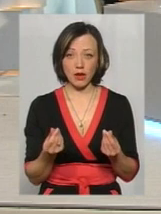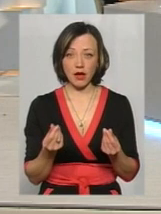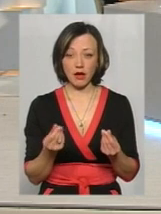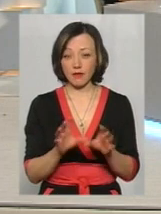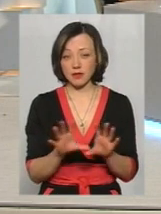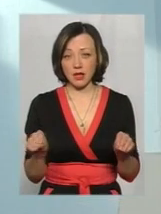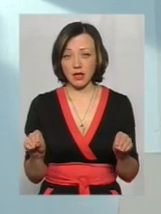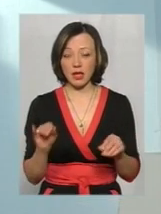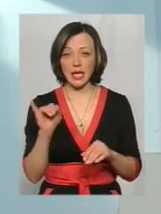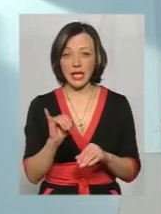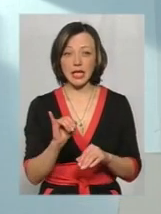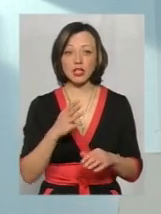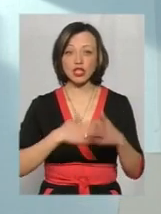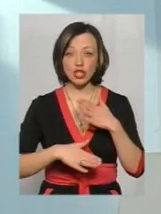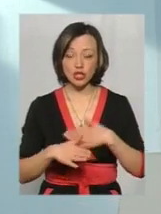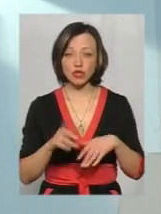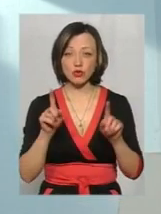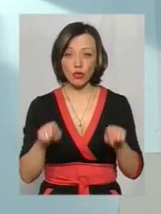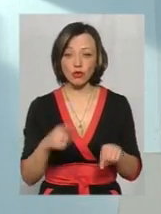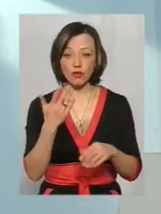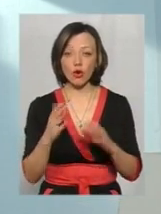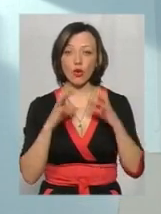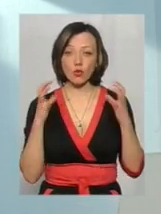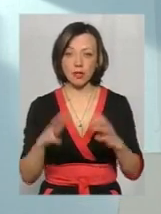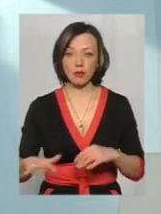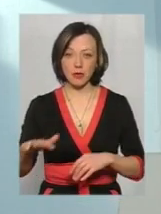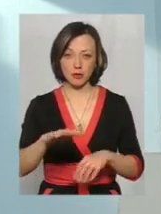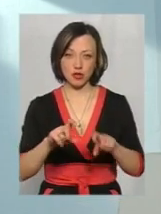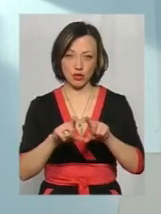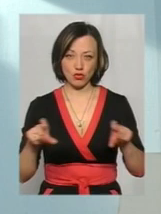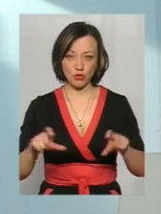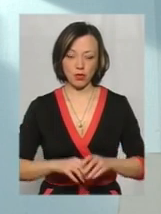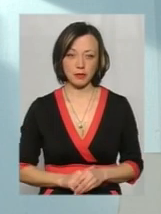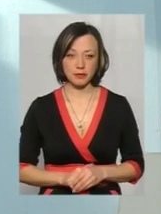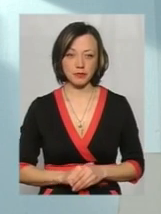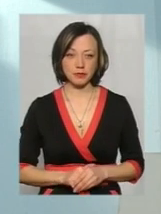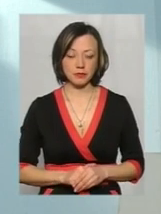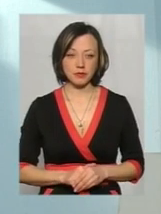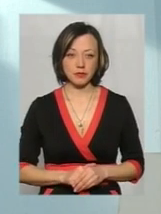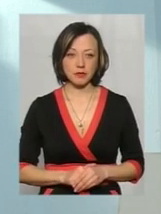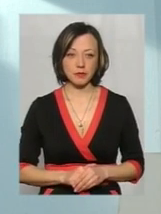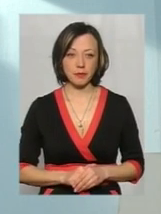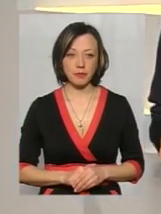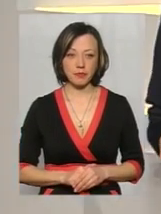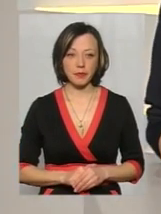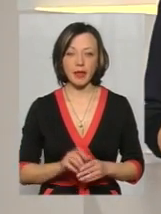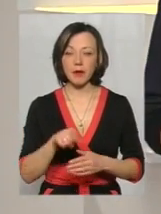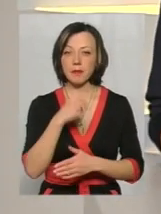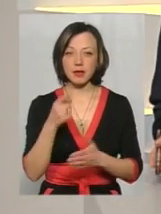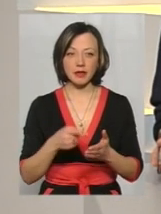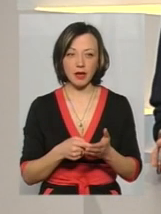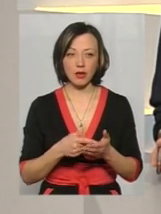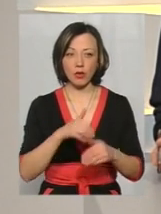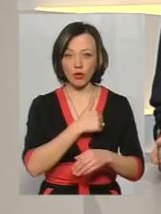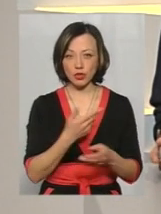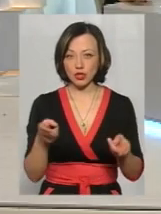тому все. І тішитися з того, що ми утримали приміщення школи. Тобто питання нема, хочете